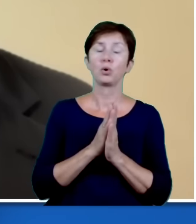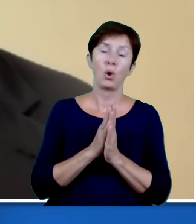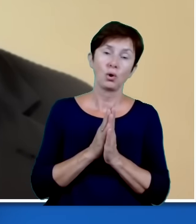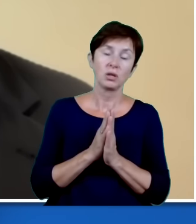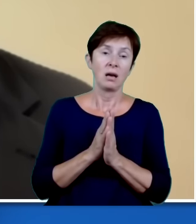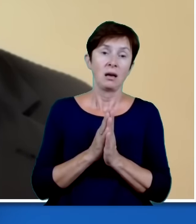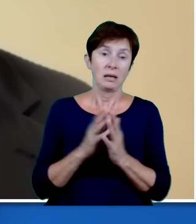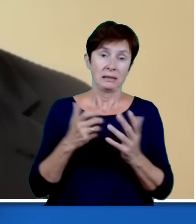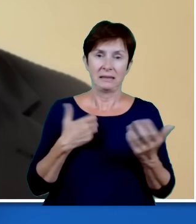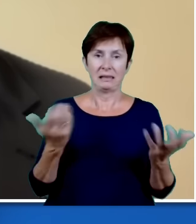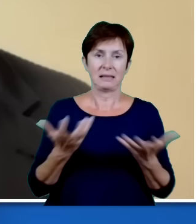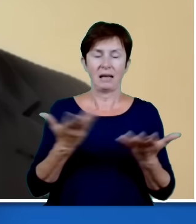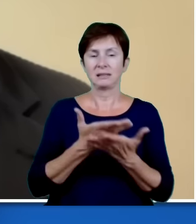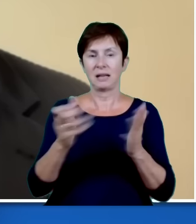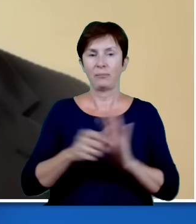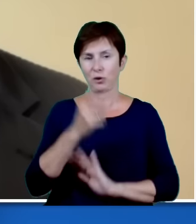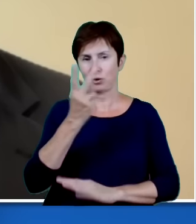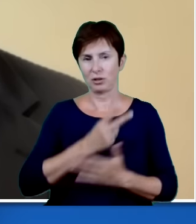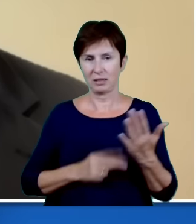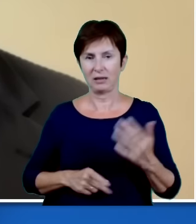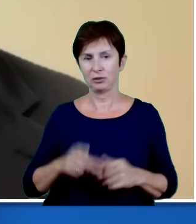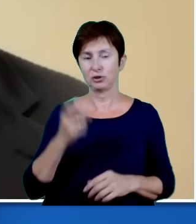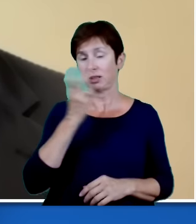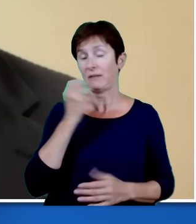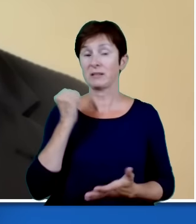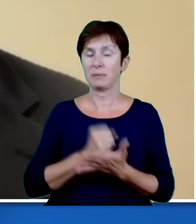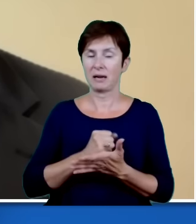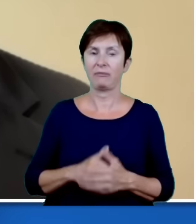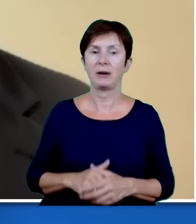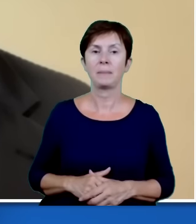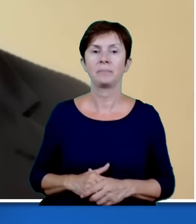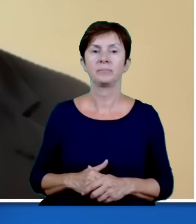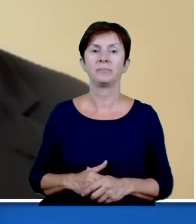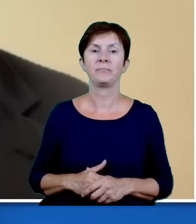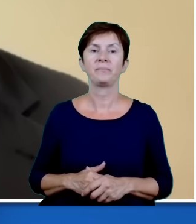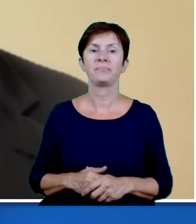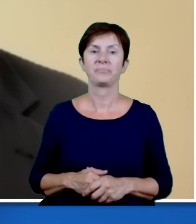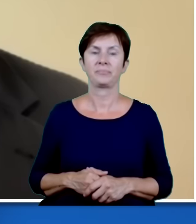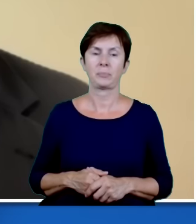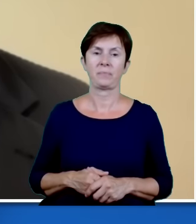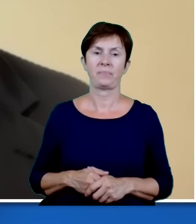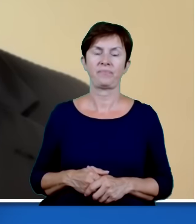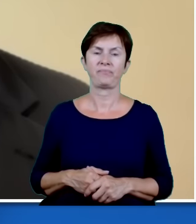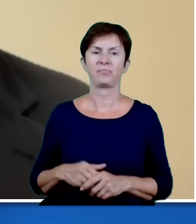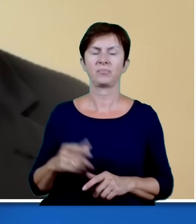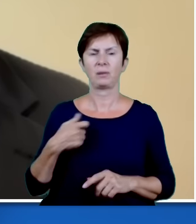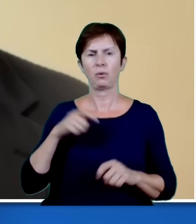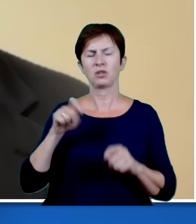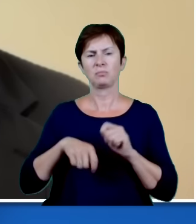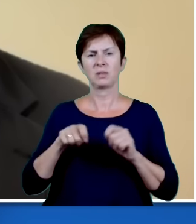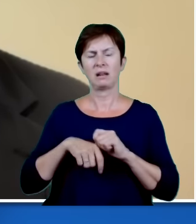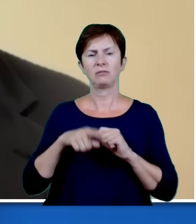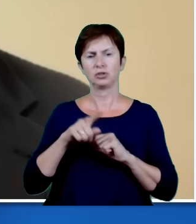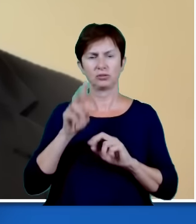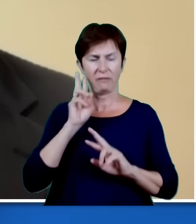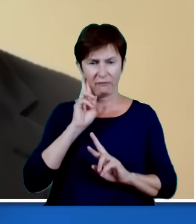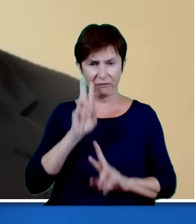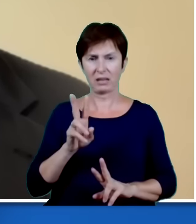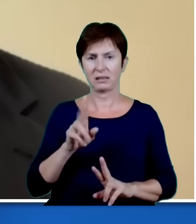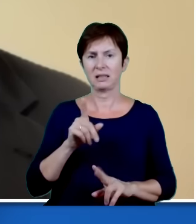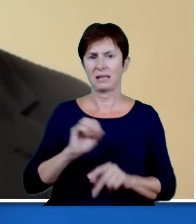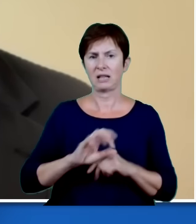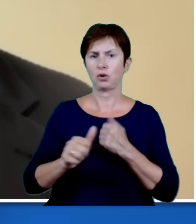Zachęcam do lektury bo to naprawdę niezwykle Ciekawa sprawa Instytut ordu sprawdził w drodze Informacji Publicznej czy rzeczywiście istnieje